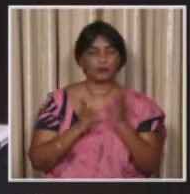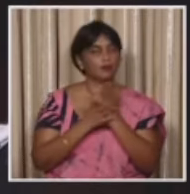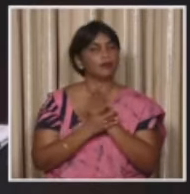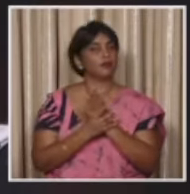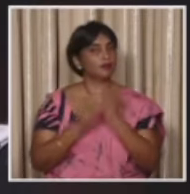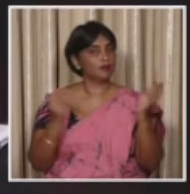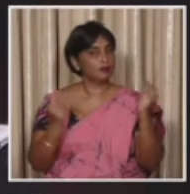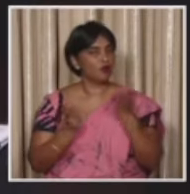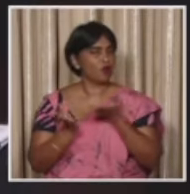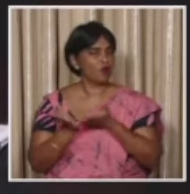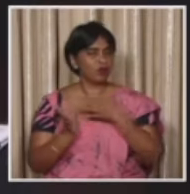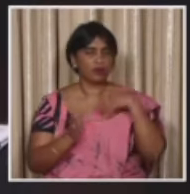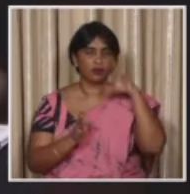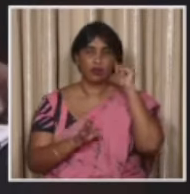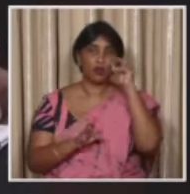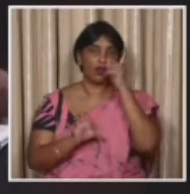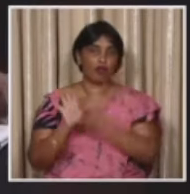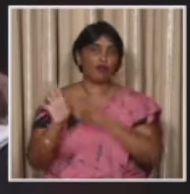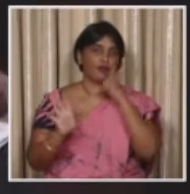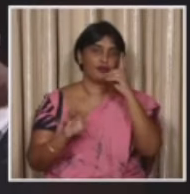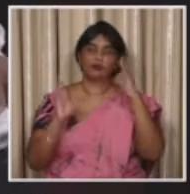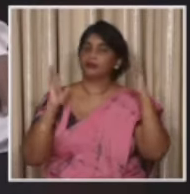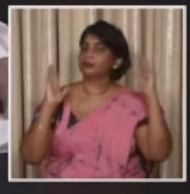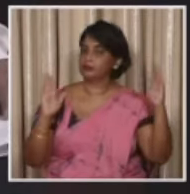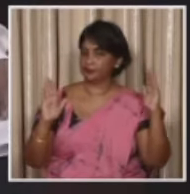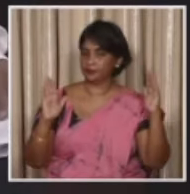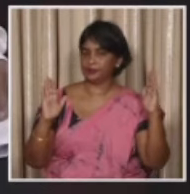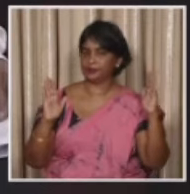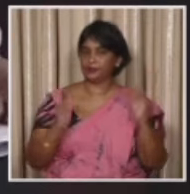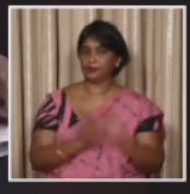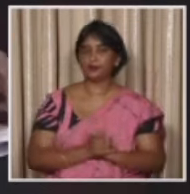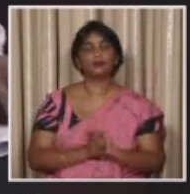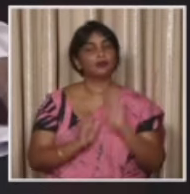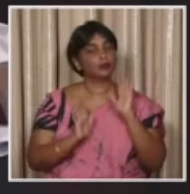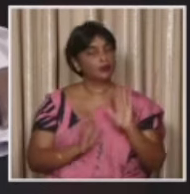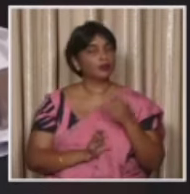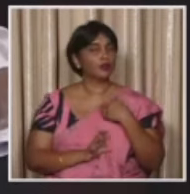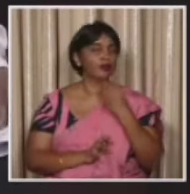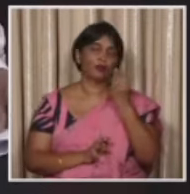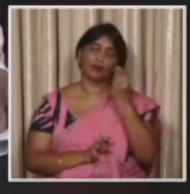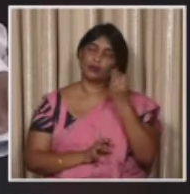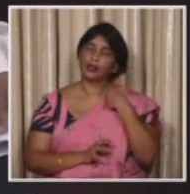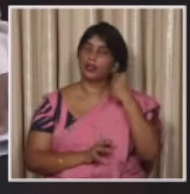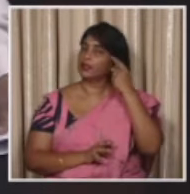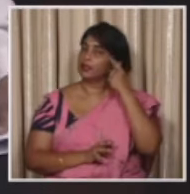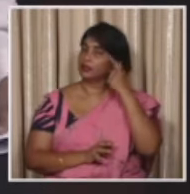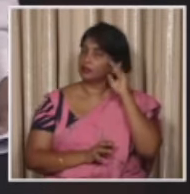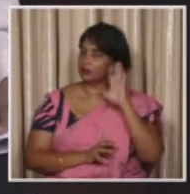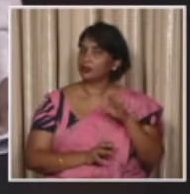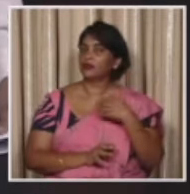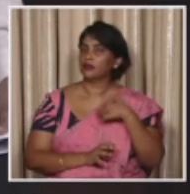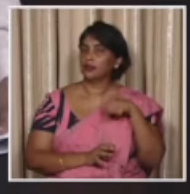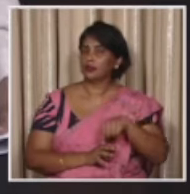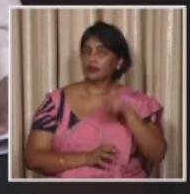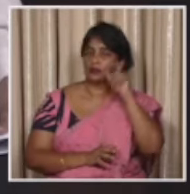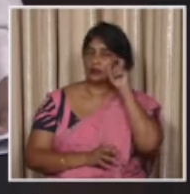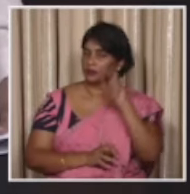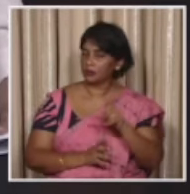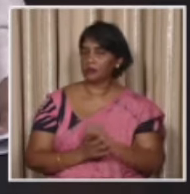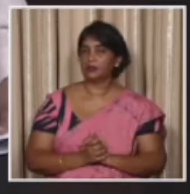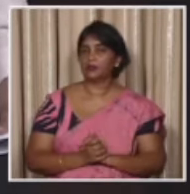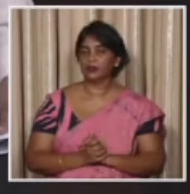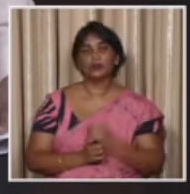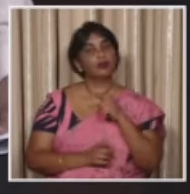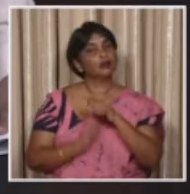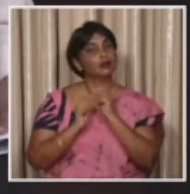නැතිකම අවබ෋ධ කරගෙන ඒක මාස 12ක් කරලා තිබෙනවා. හැබැයි අපි පොඩ්ඩක් හිතන්නට ඕන. දැන් බලන්න